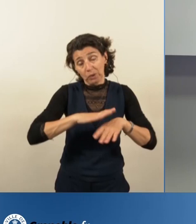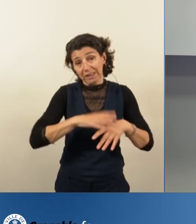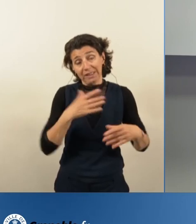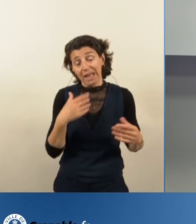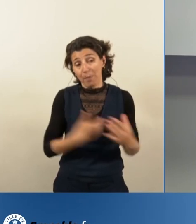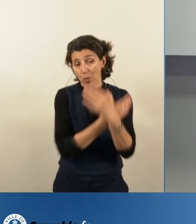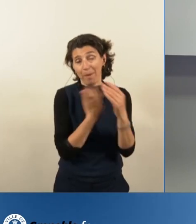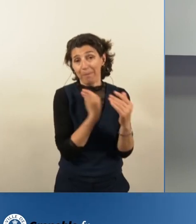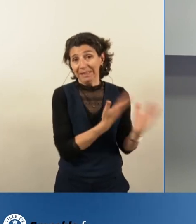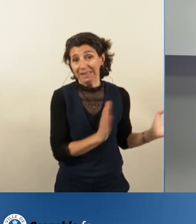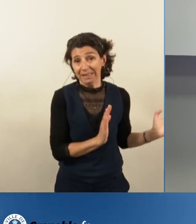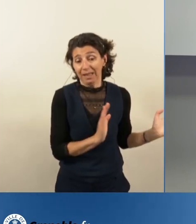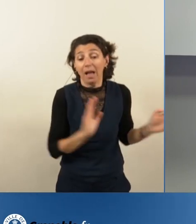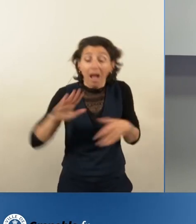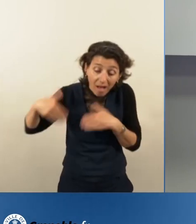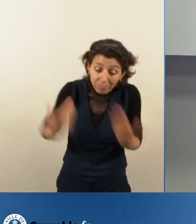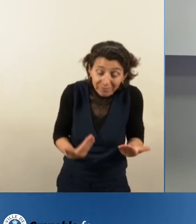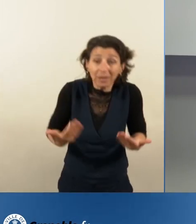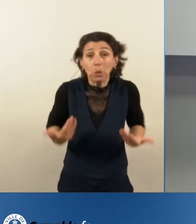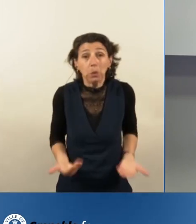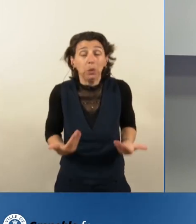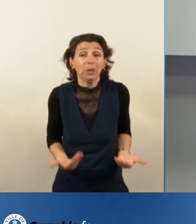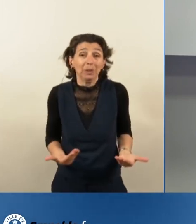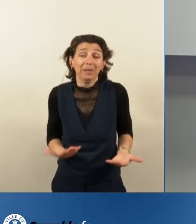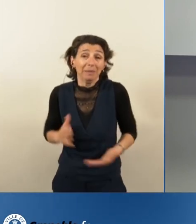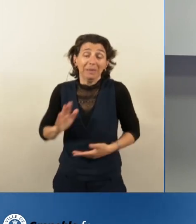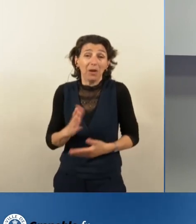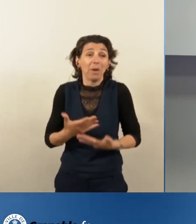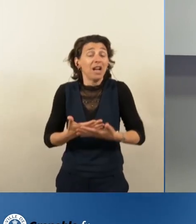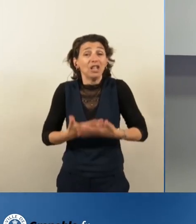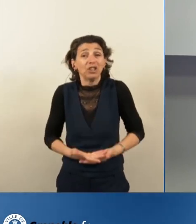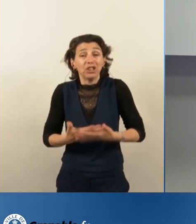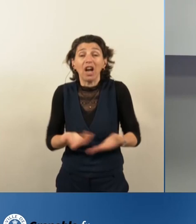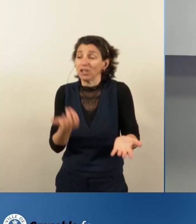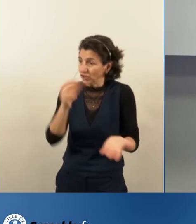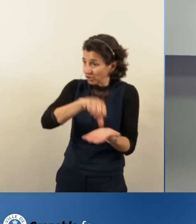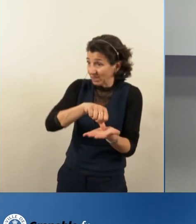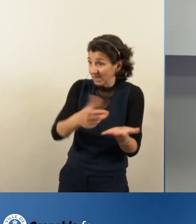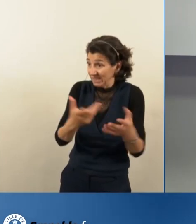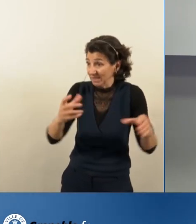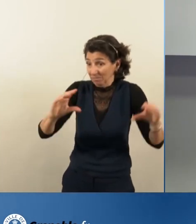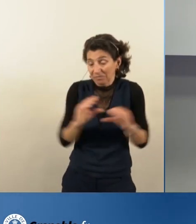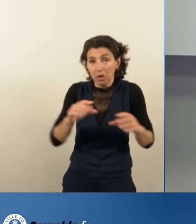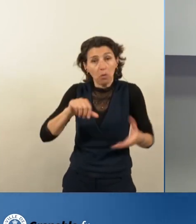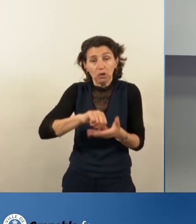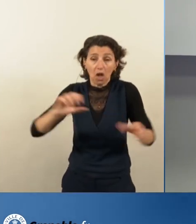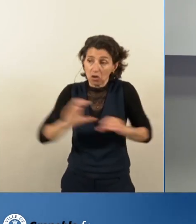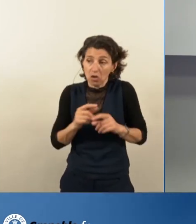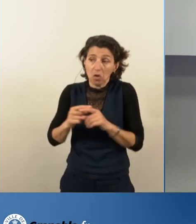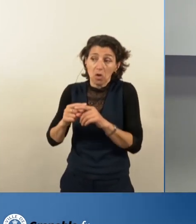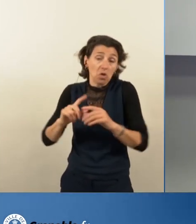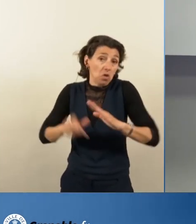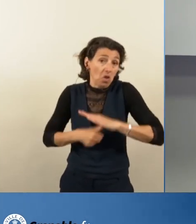aujourd'hui la situation des charges de centralité ne va pas dans le bon sens ça sera même parfois dans le mauvais sens puisque